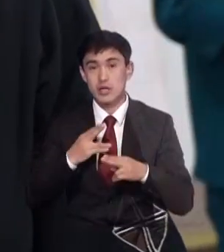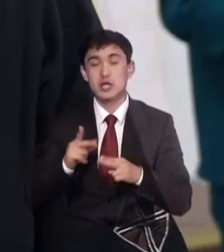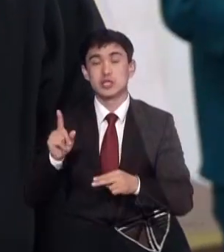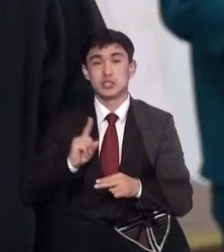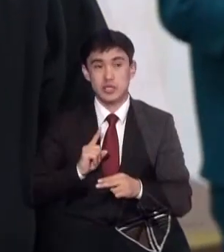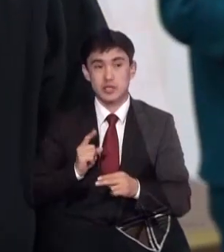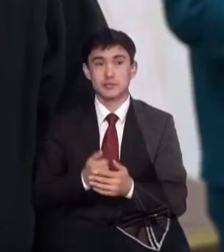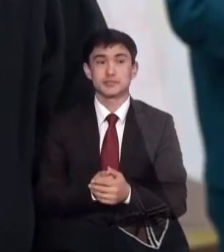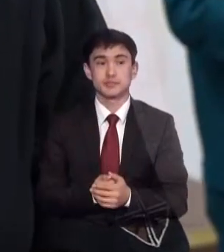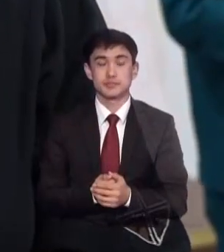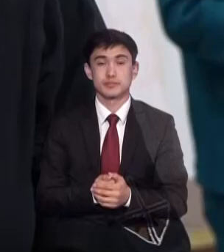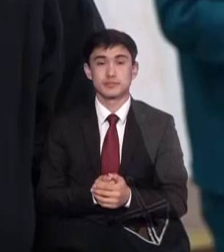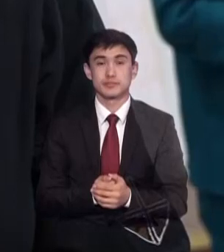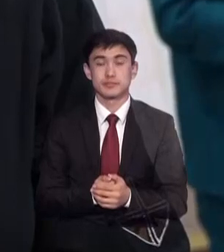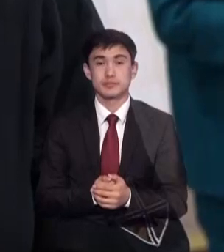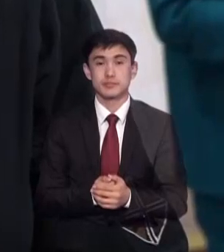ждали.